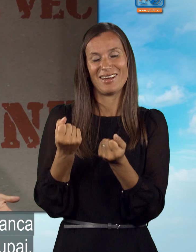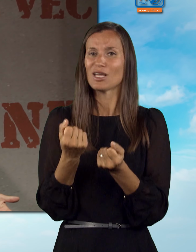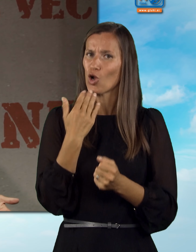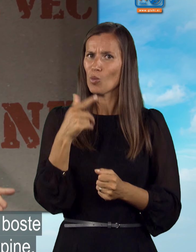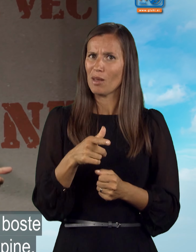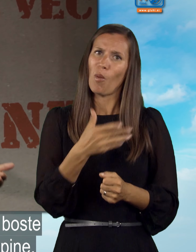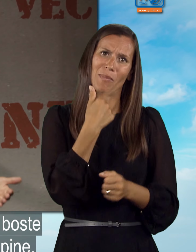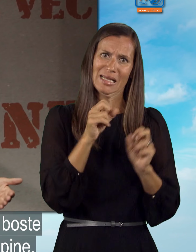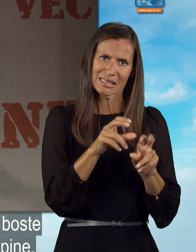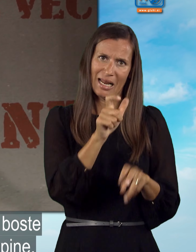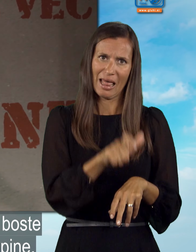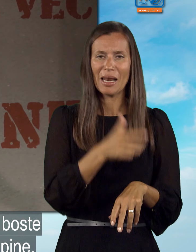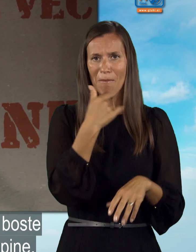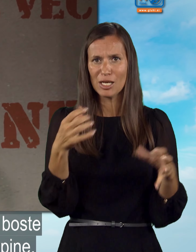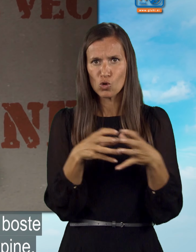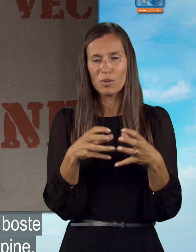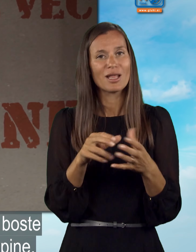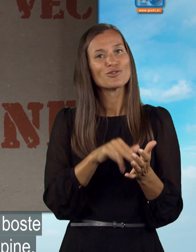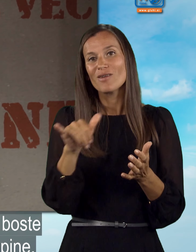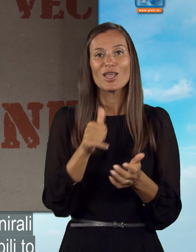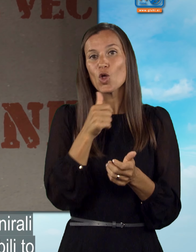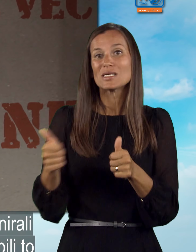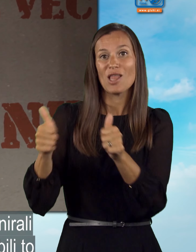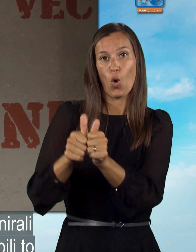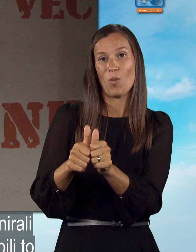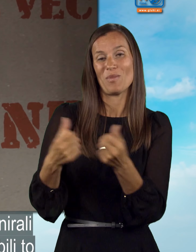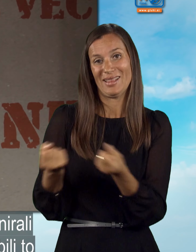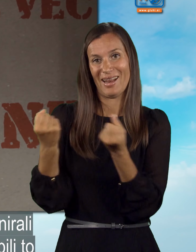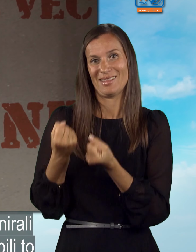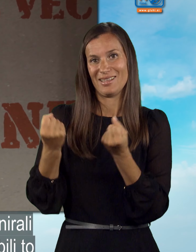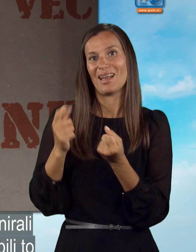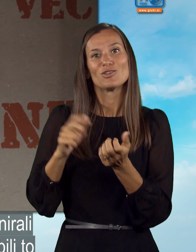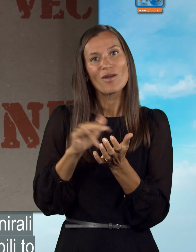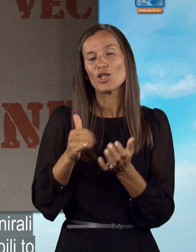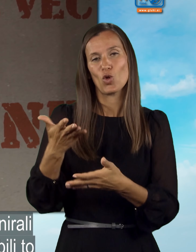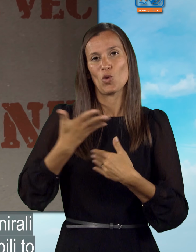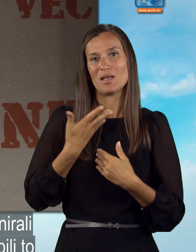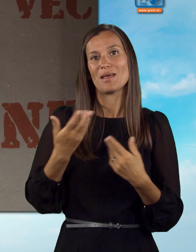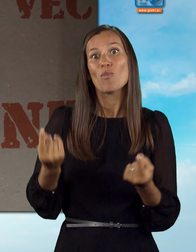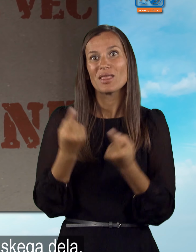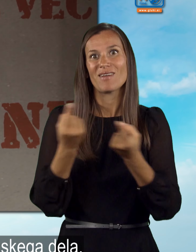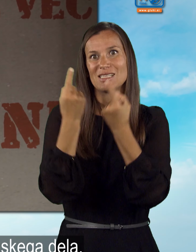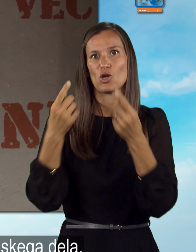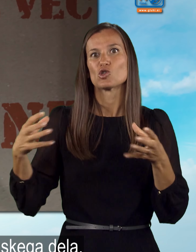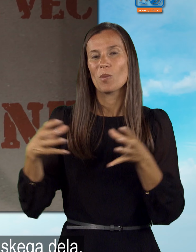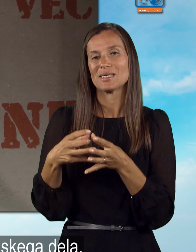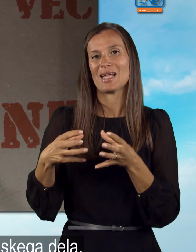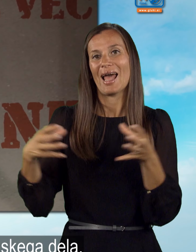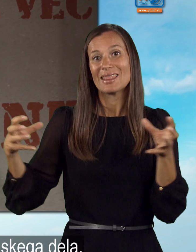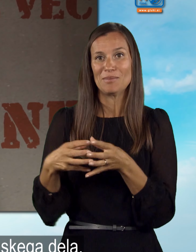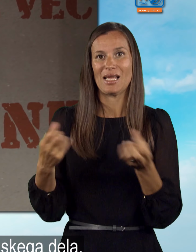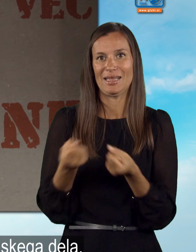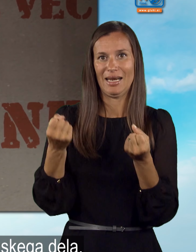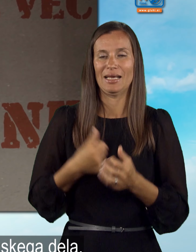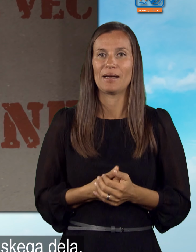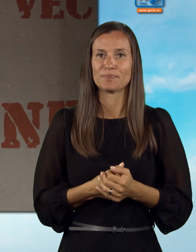skupaj. Tako da kljub temu, da boste brez trenerja, brez skupine, boste še vedno z nekom trenirali in še vedno dobili to motivacijo skupinskega